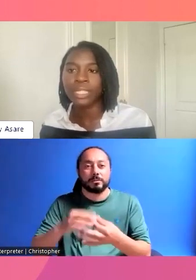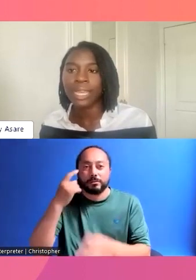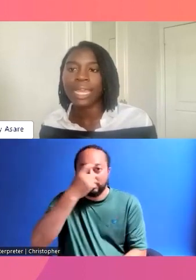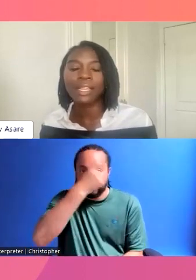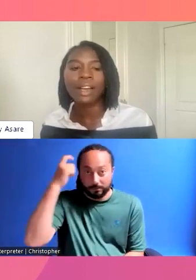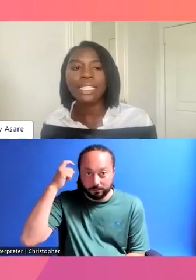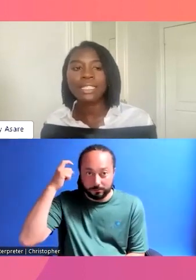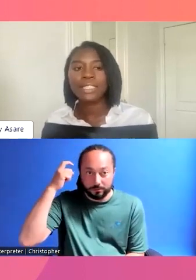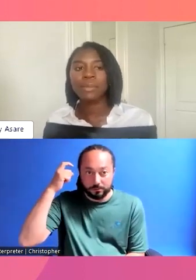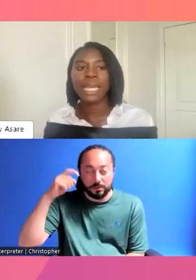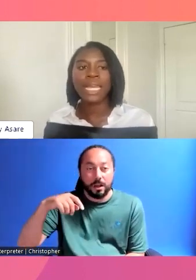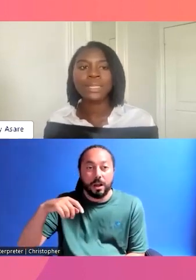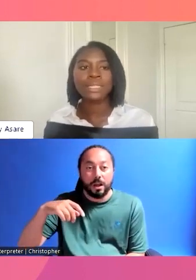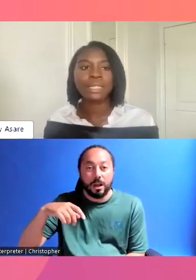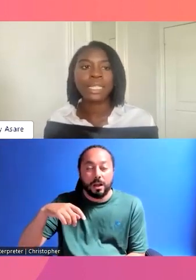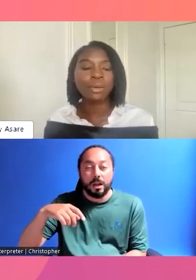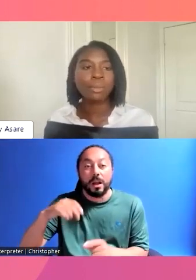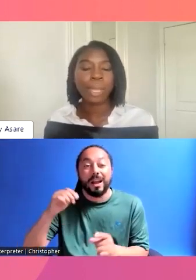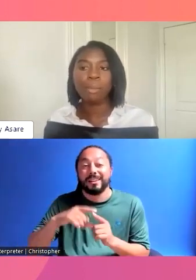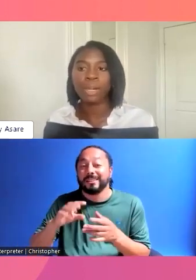davantage bénéfique. Puis, on a